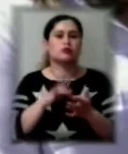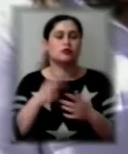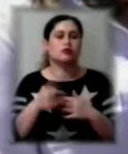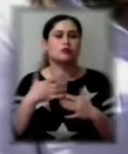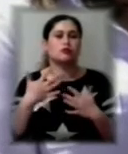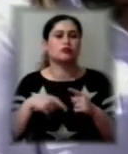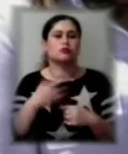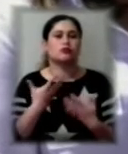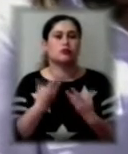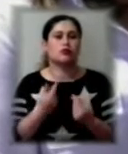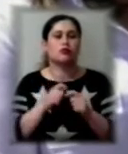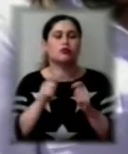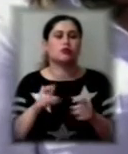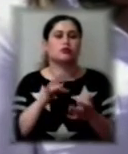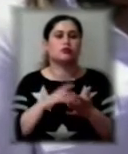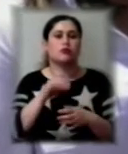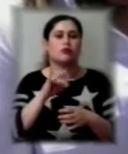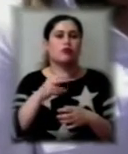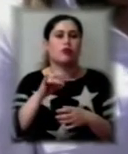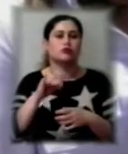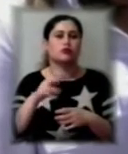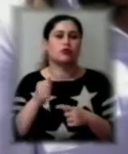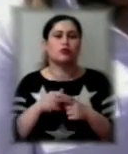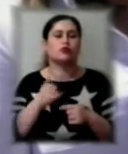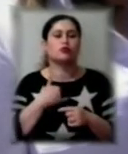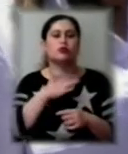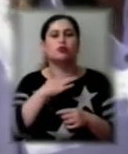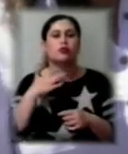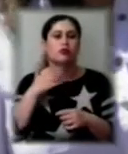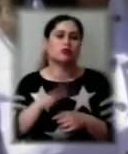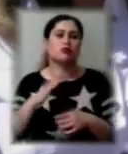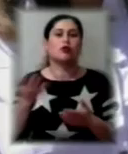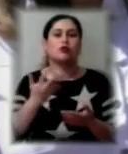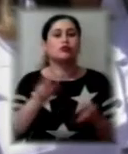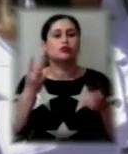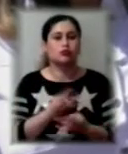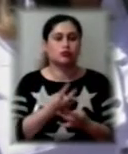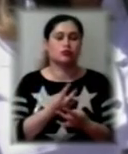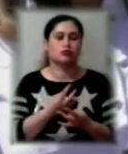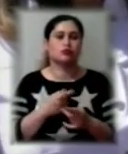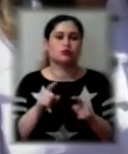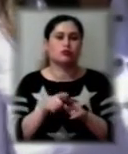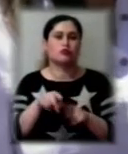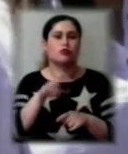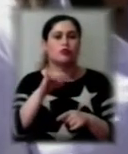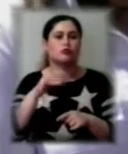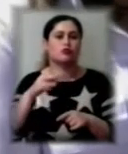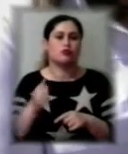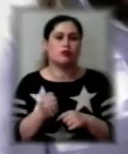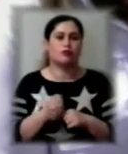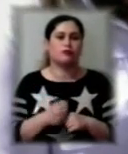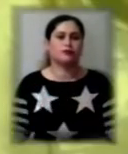центр інтегрованих послуг. Тому що в нас є багато діточок, які потребують іменно ці послуги.